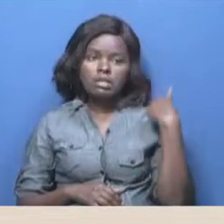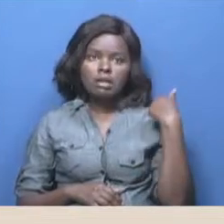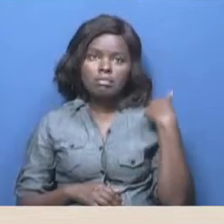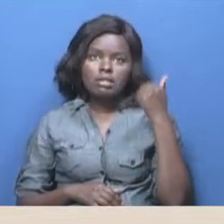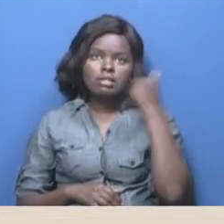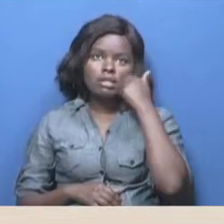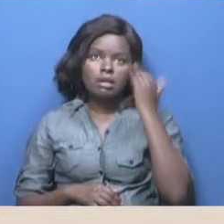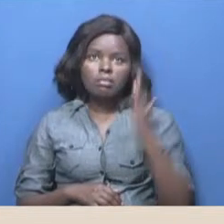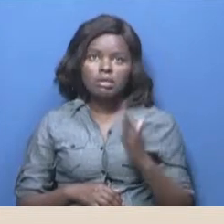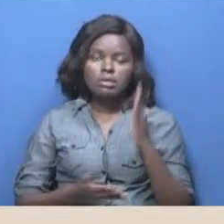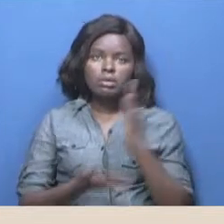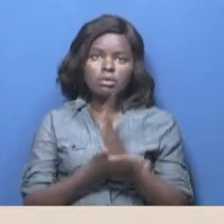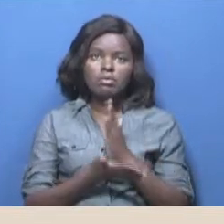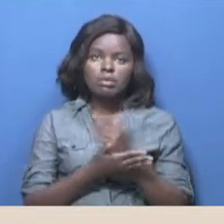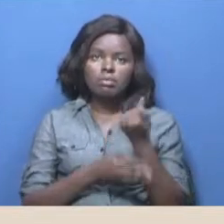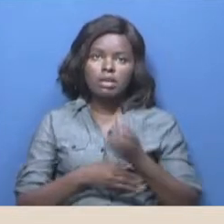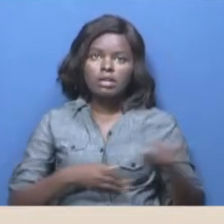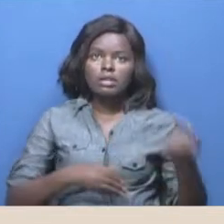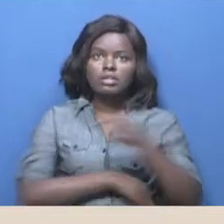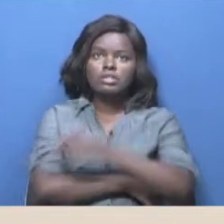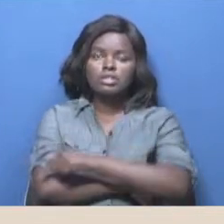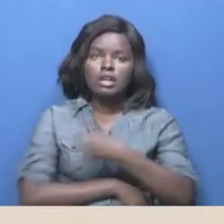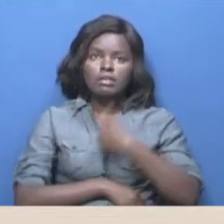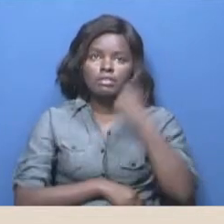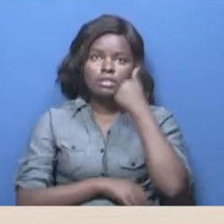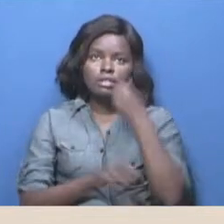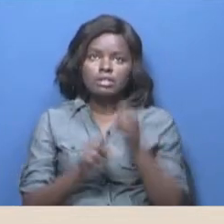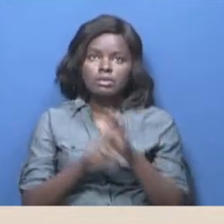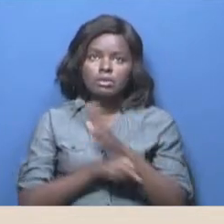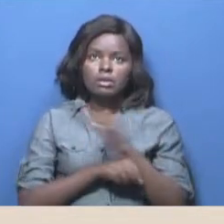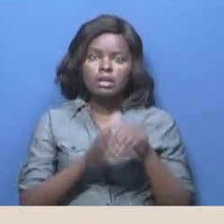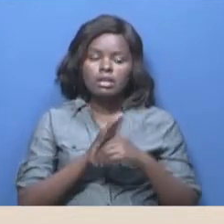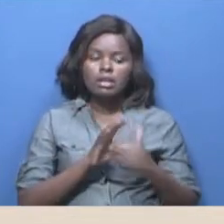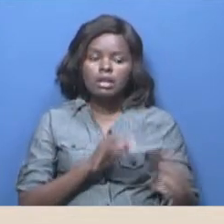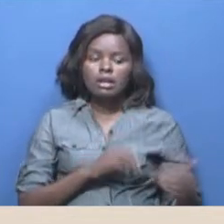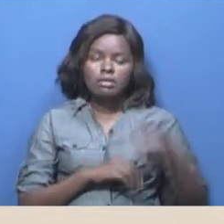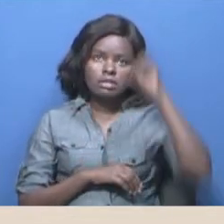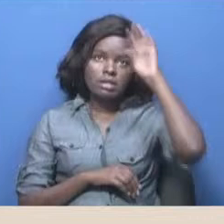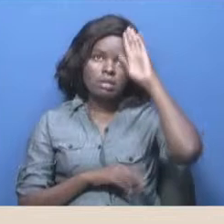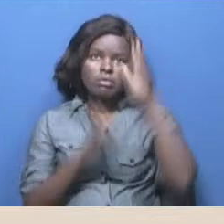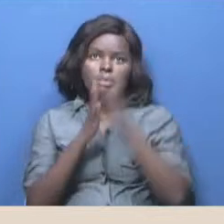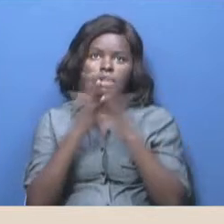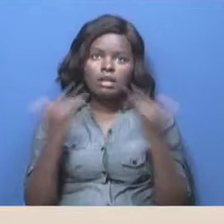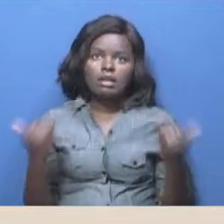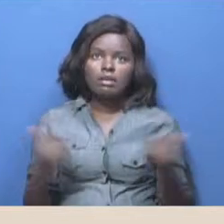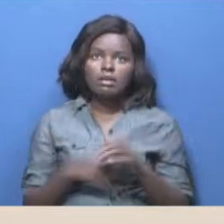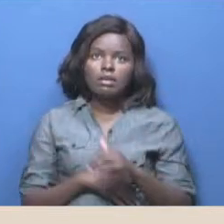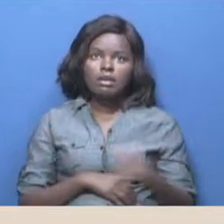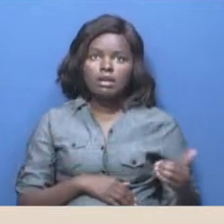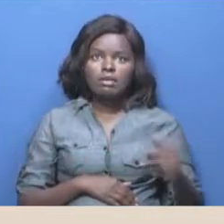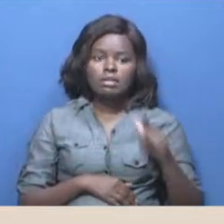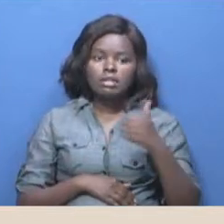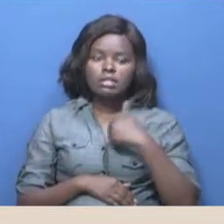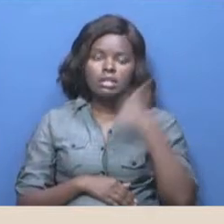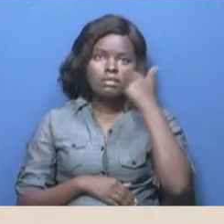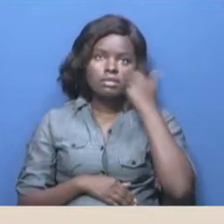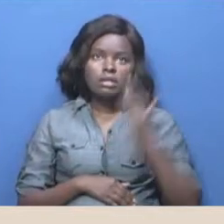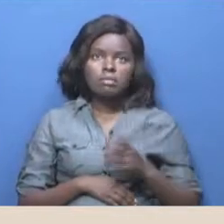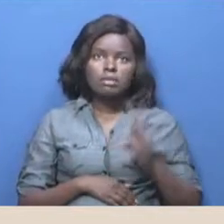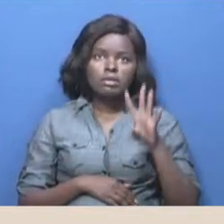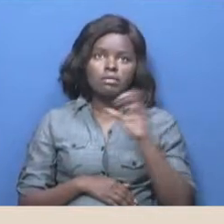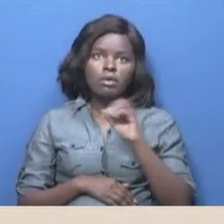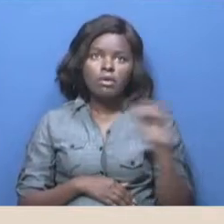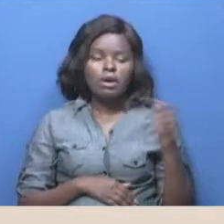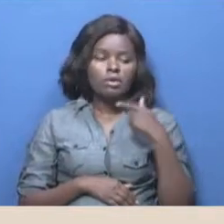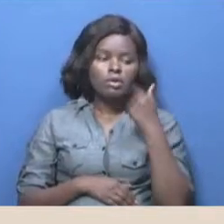arwaru arĩa marekĩrwo mũkonde o mũthenya gũkorwo na mũrimũ wa COVID-19 kũrĩa kaunti-inĩ ya Kiambu. Gũkinyĩria rĩu kaunti ĩno ĩrĩ na arwaru 400 arĩa